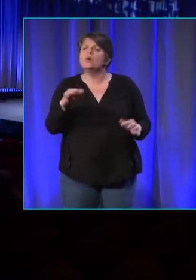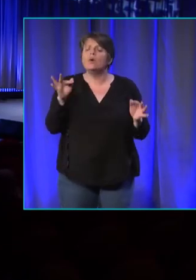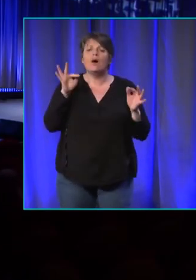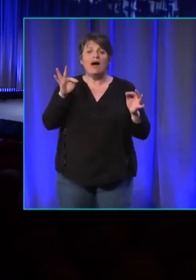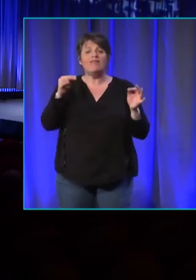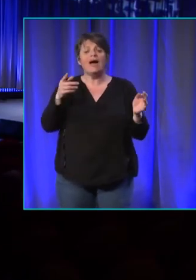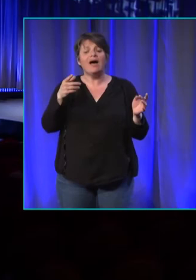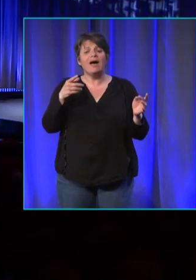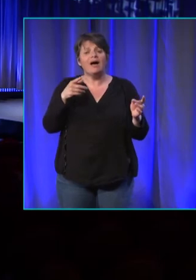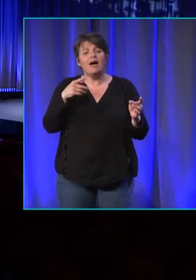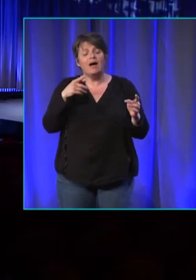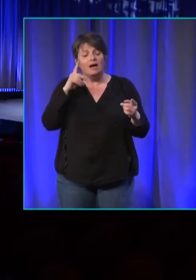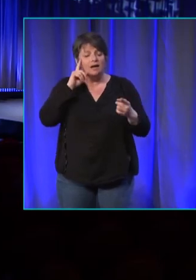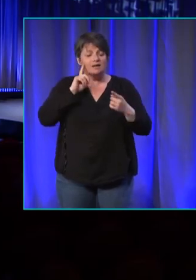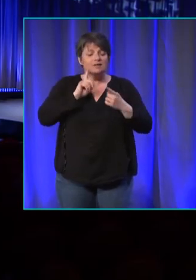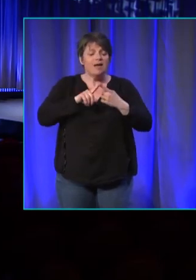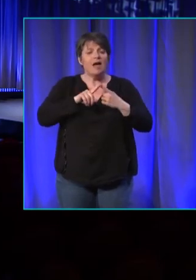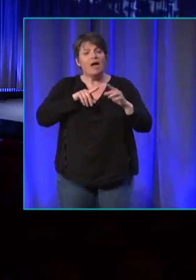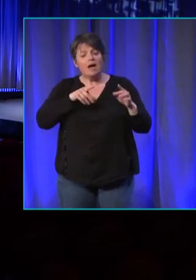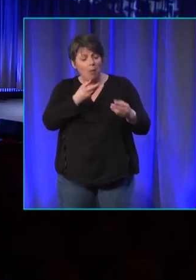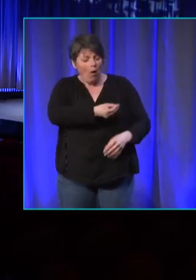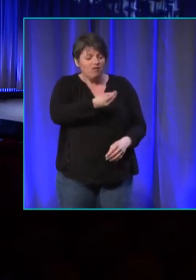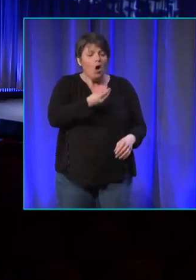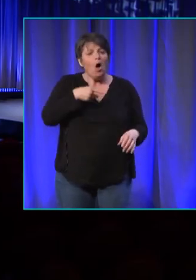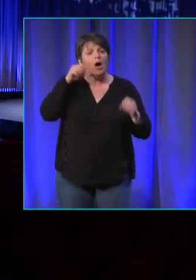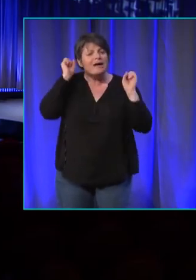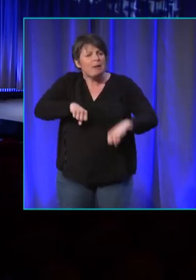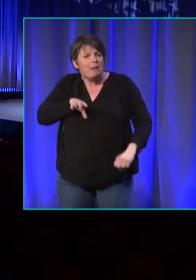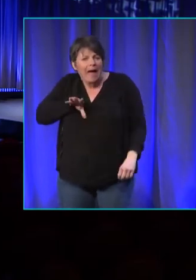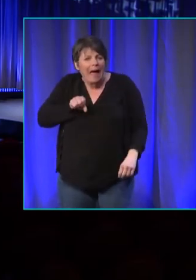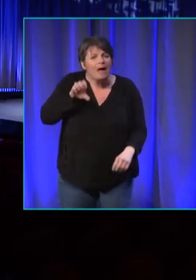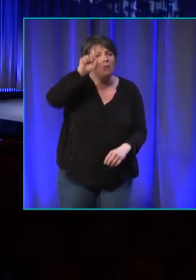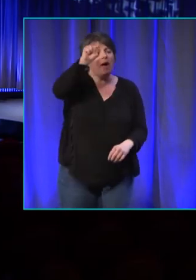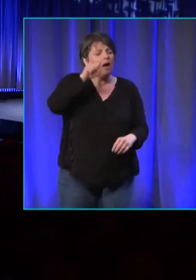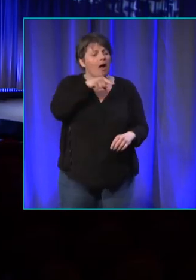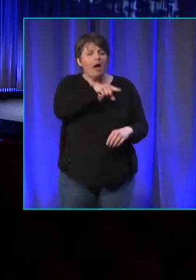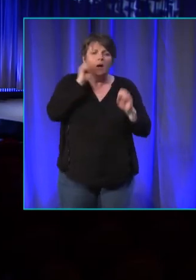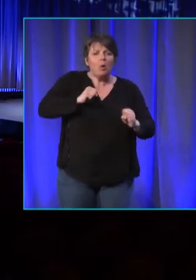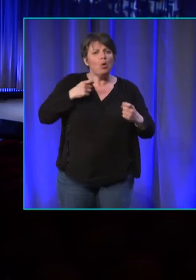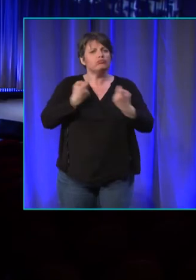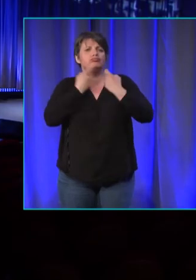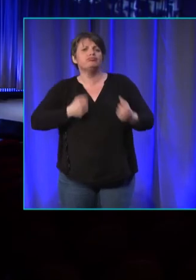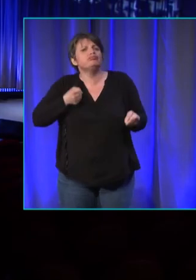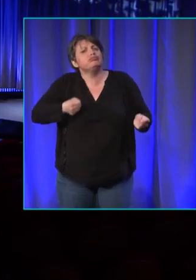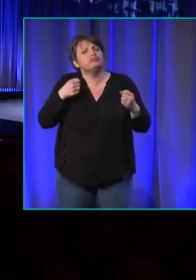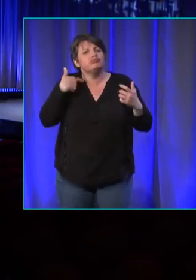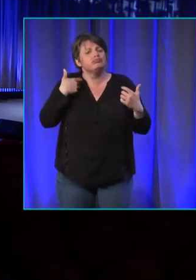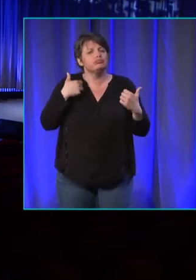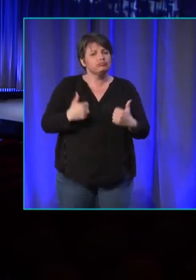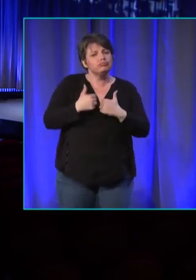de récupération et d'entraînabilité des enfants, est-ce que cette période de l'enfance va un peu